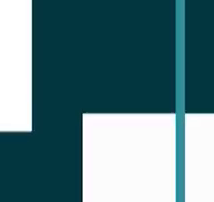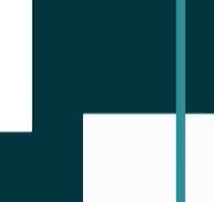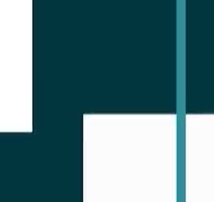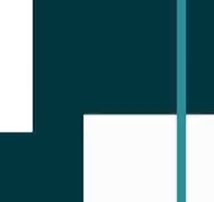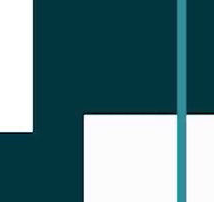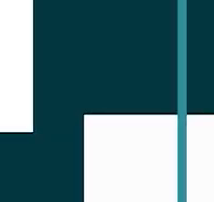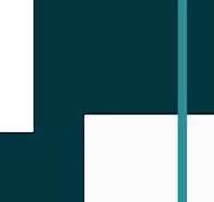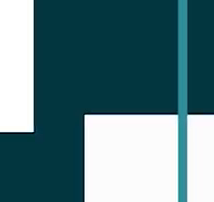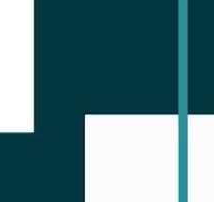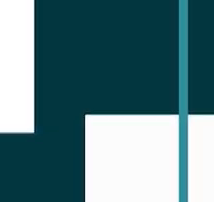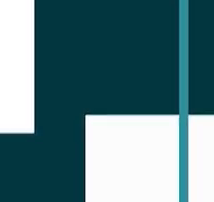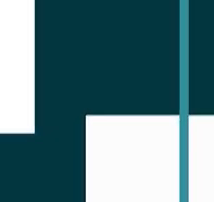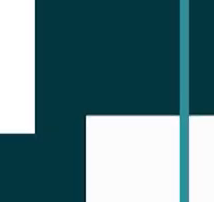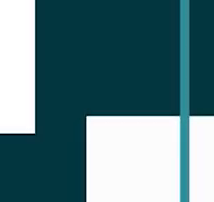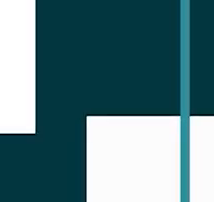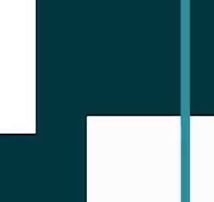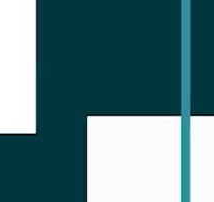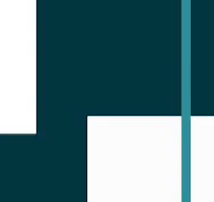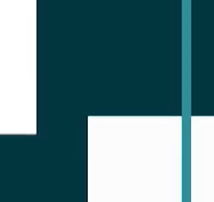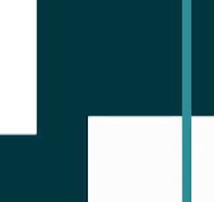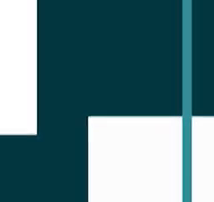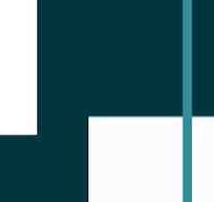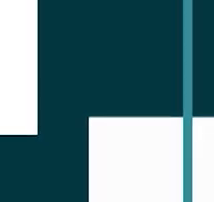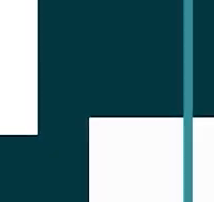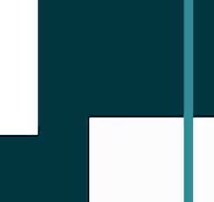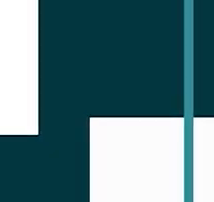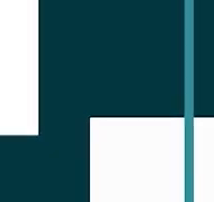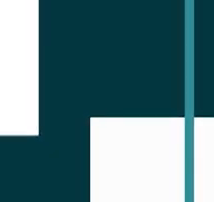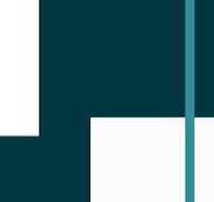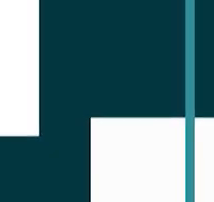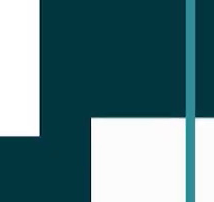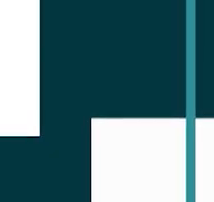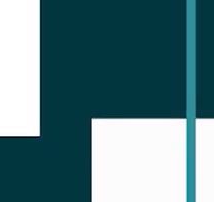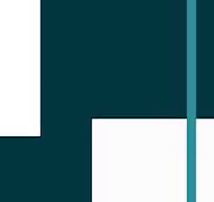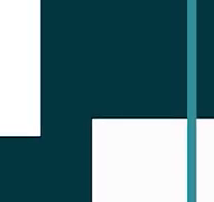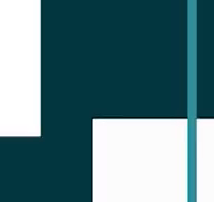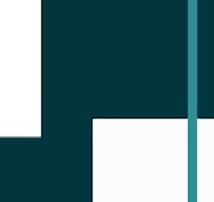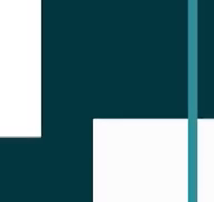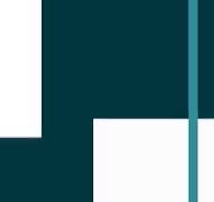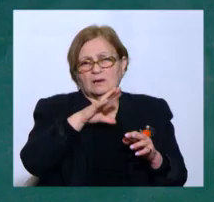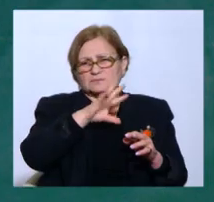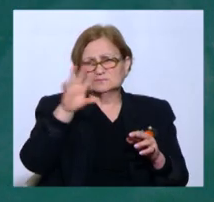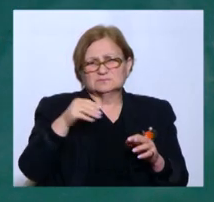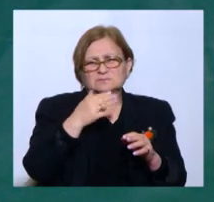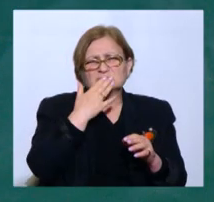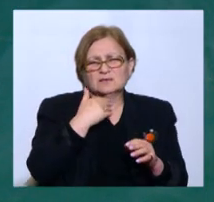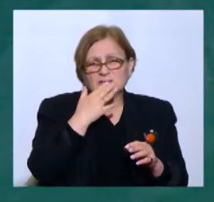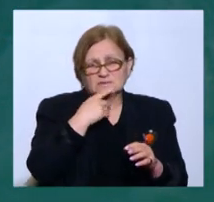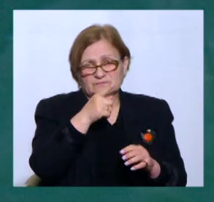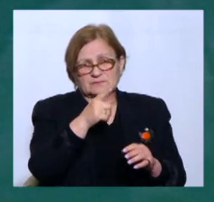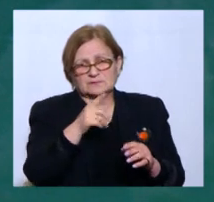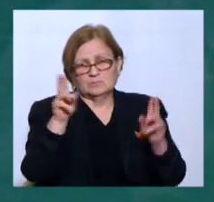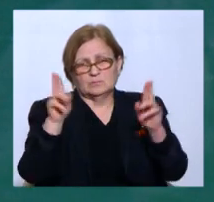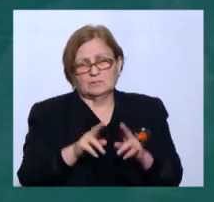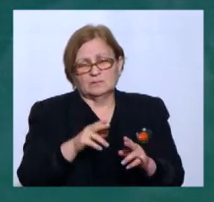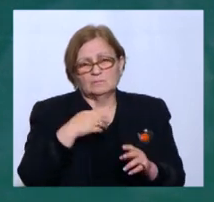1 - q ხარისხად n ამ სხვაობაზე შეფარდებულ 1 - q-სთან. ეს არის ძალიან მარტივი სამუშაო ფორმულა,